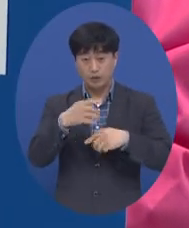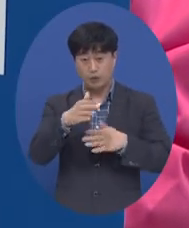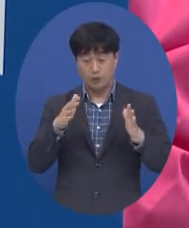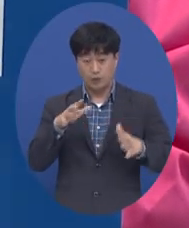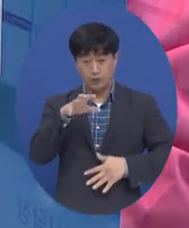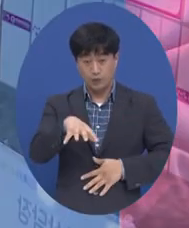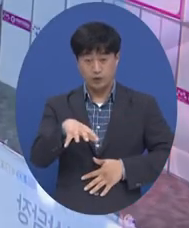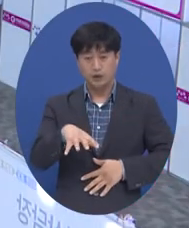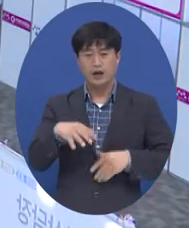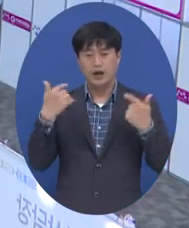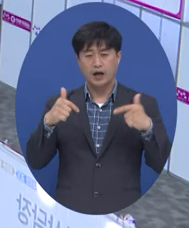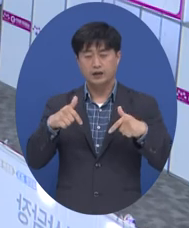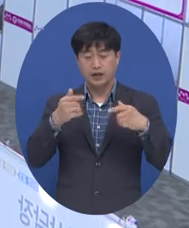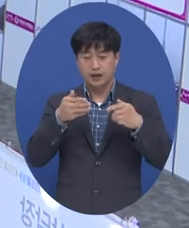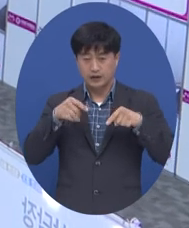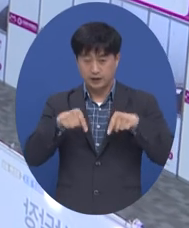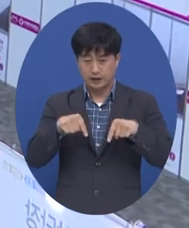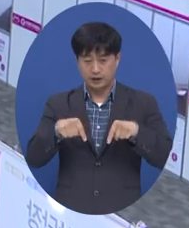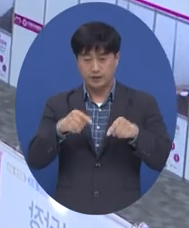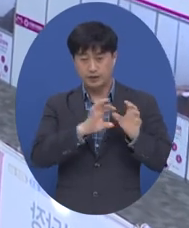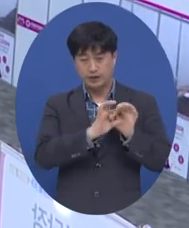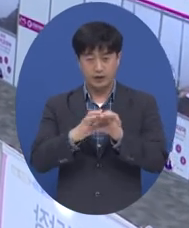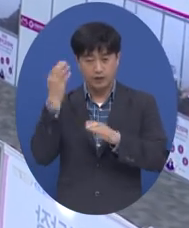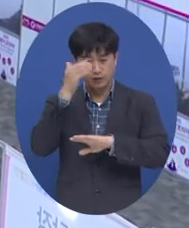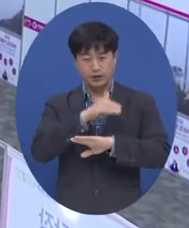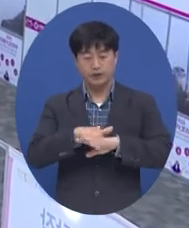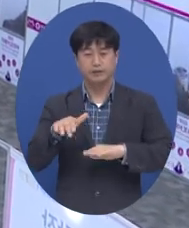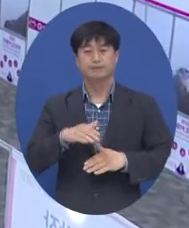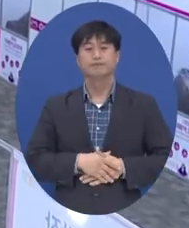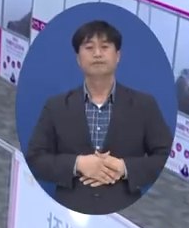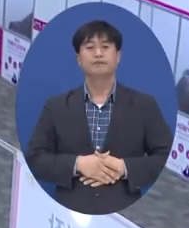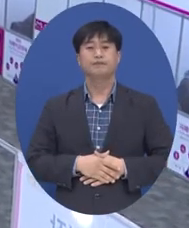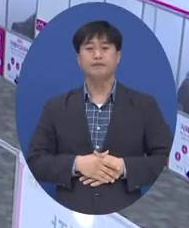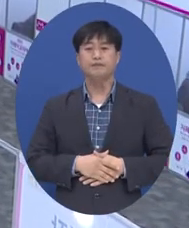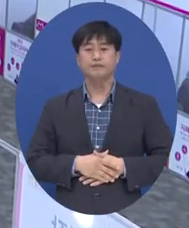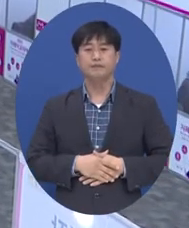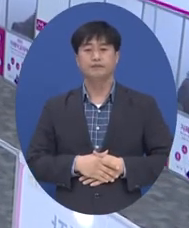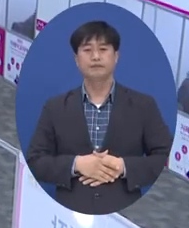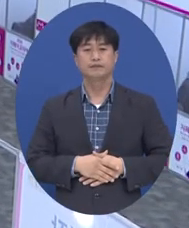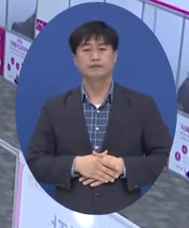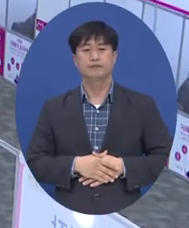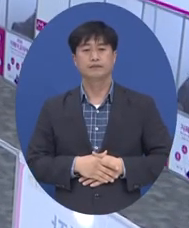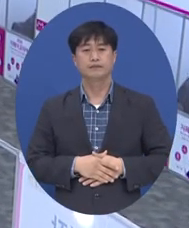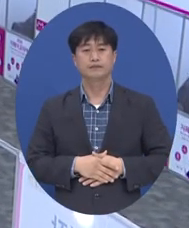수출 상담을 진행하겠다는 계획입니다. 경기지TV 최지연입니다.